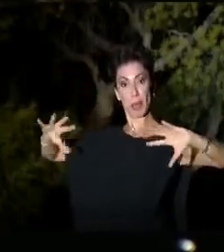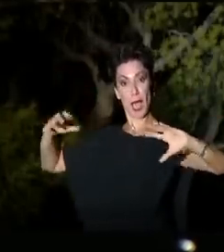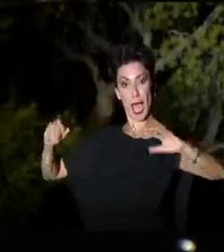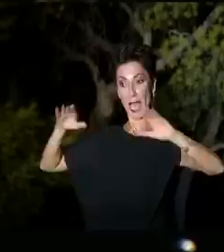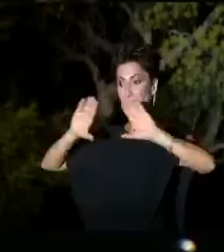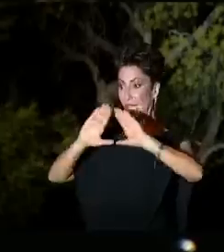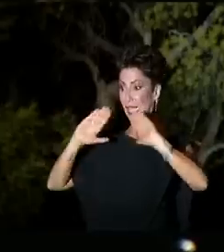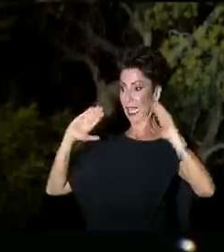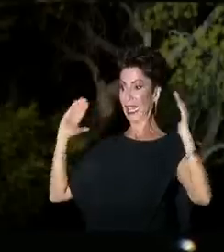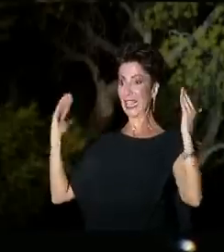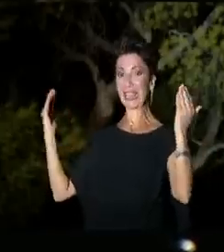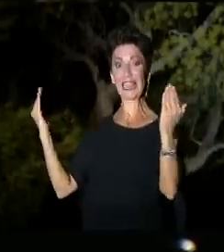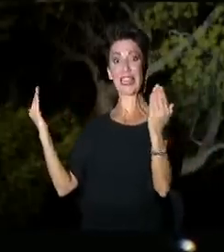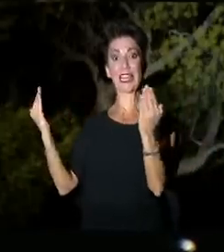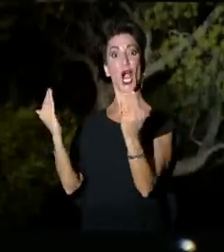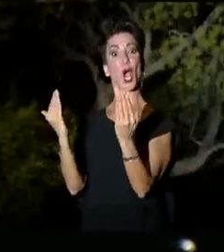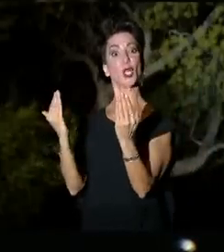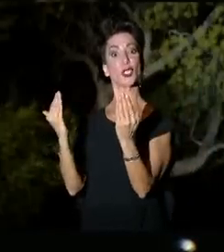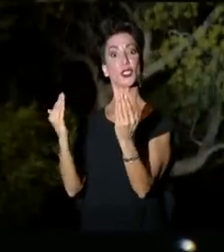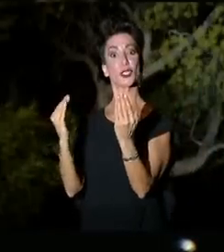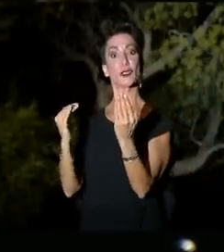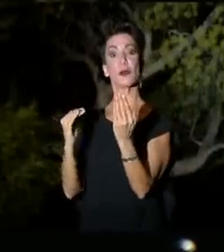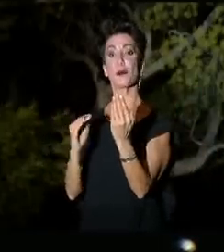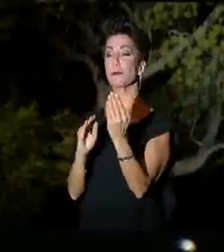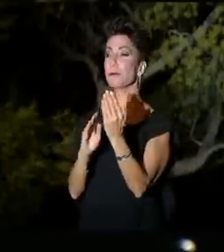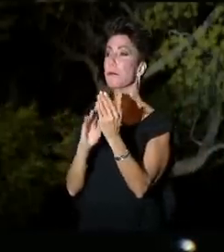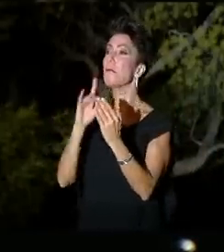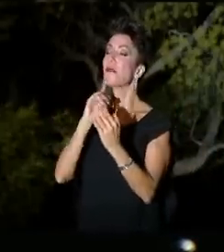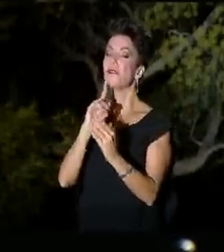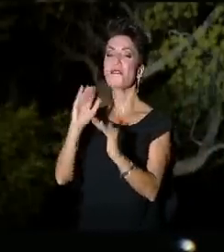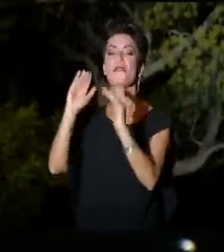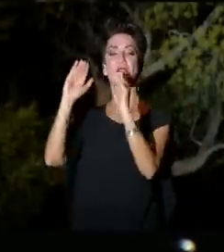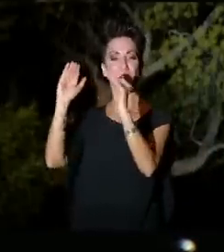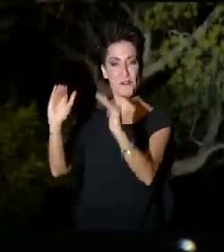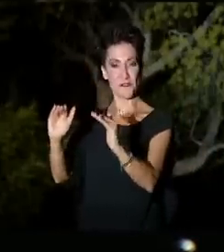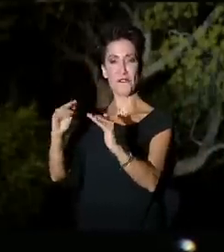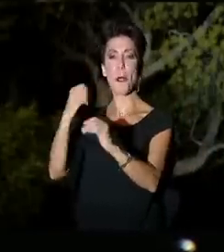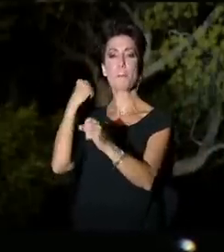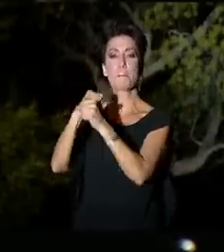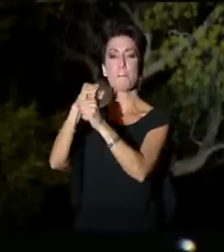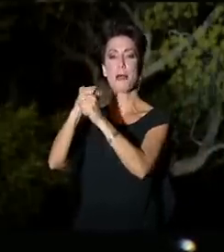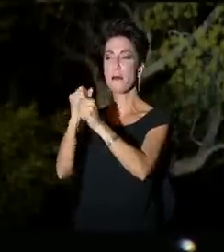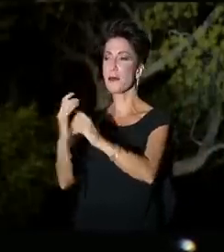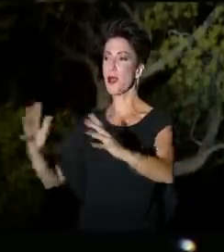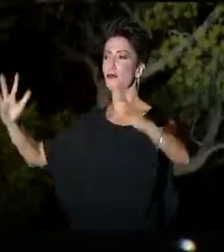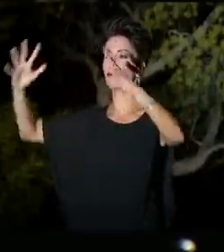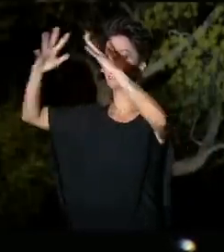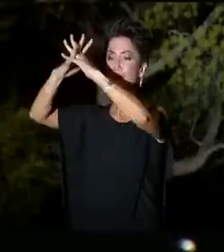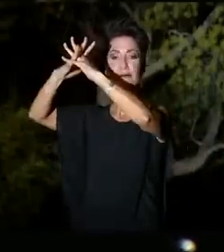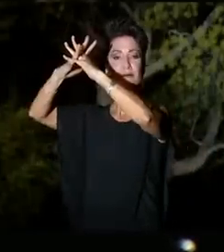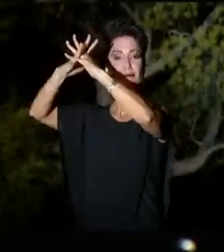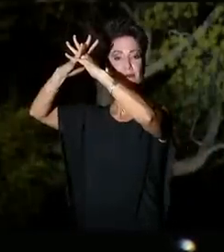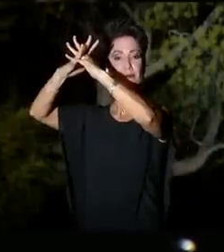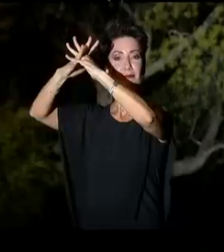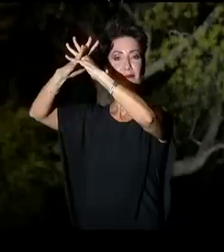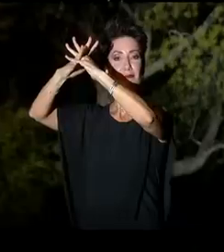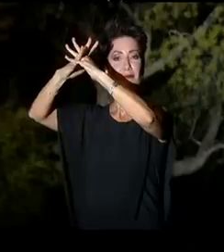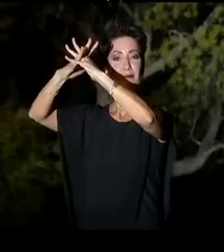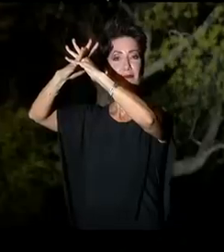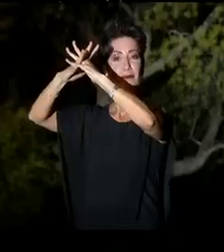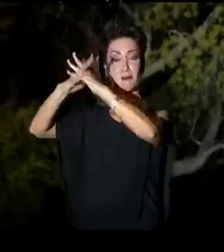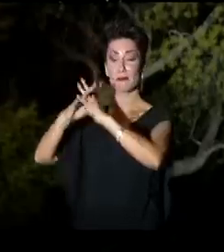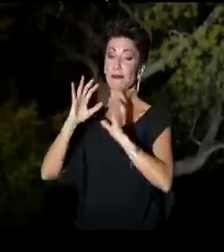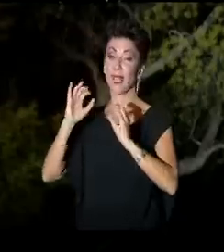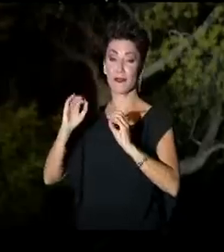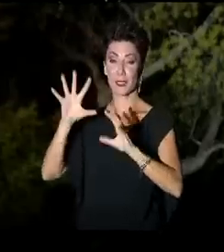στο μέσον και τέλος στα ίδια τα μνημεία στο υψηλότερο σημείο. Με διαφοροποιημένη